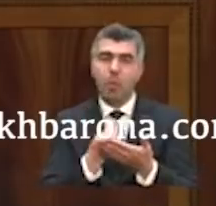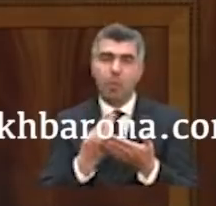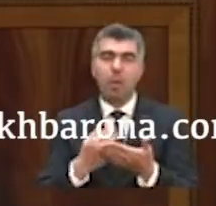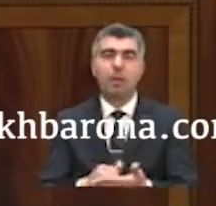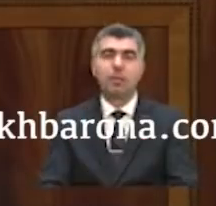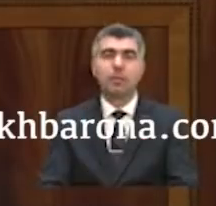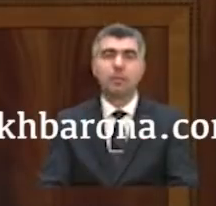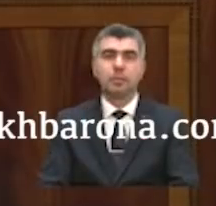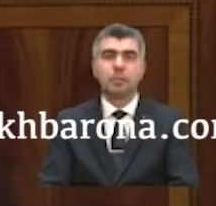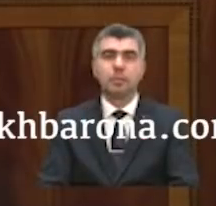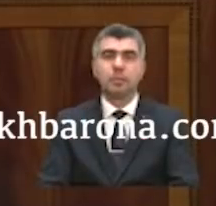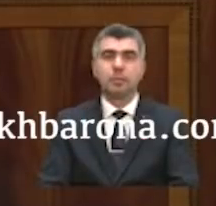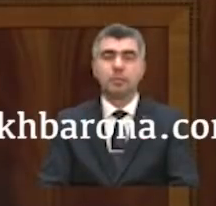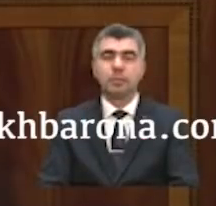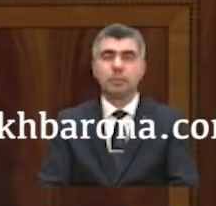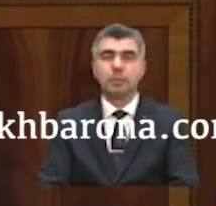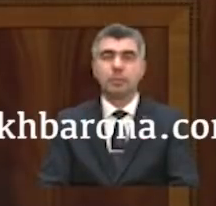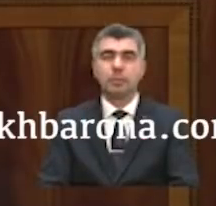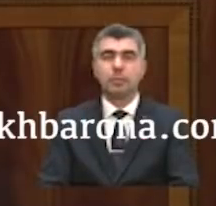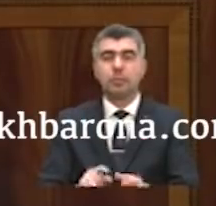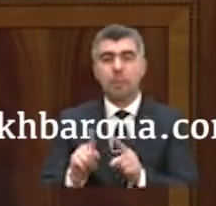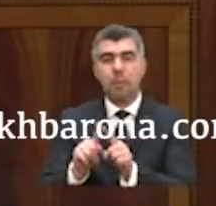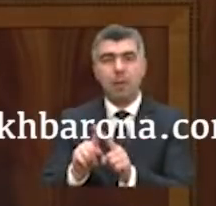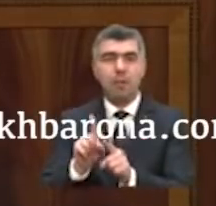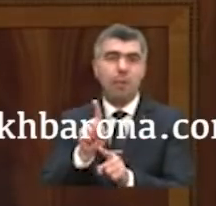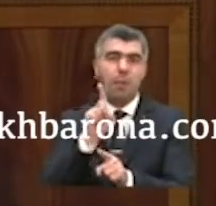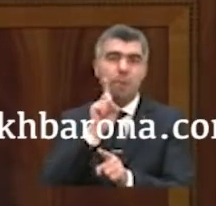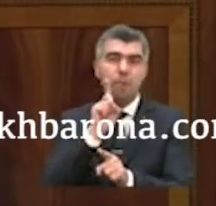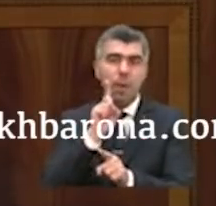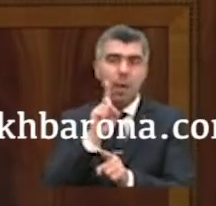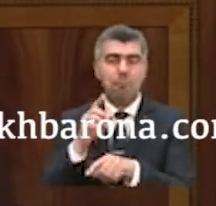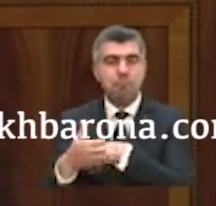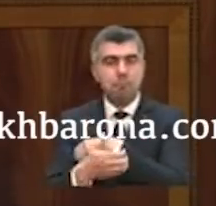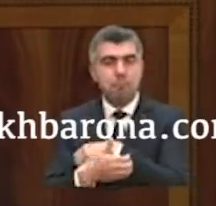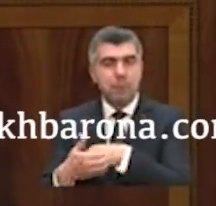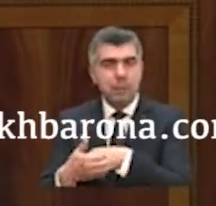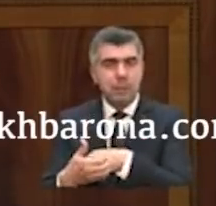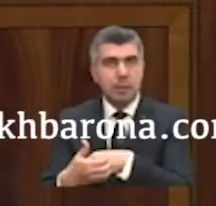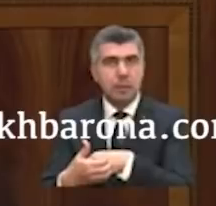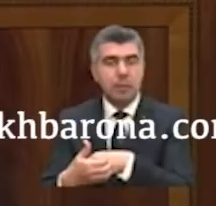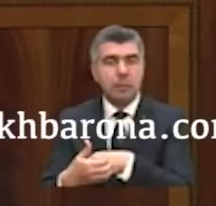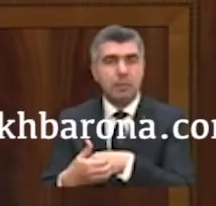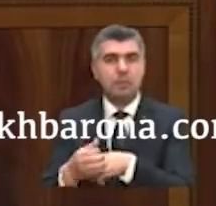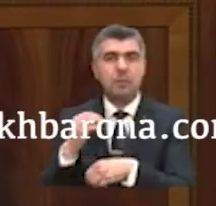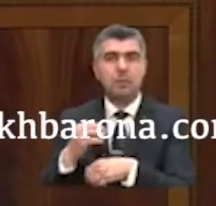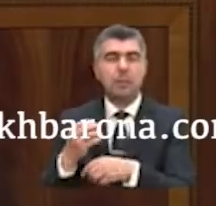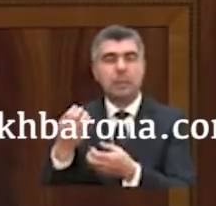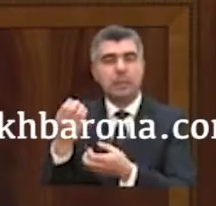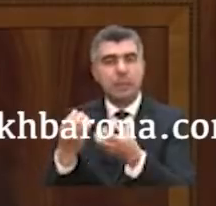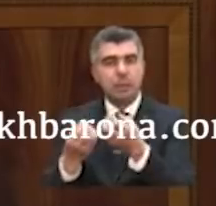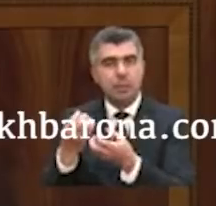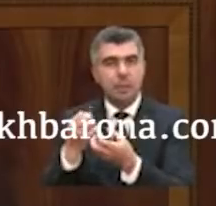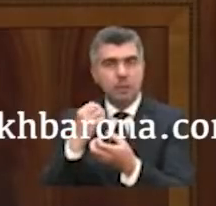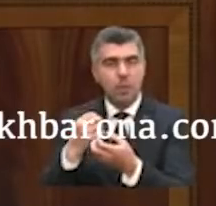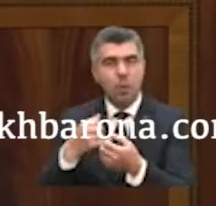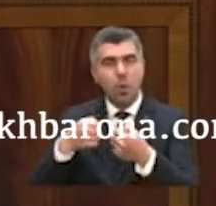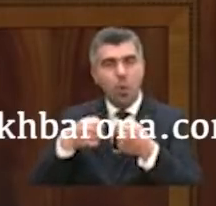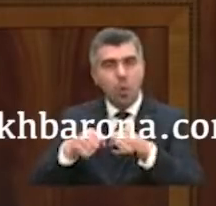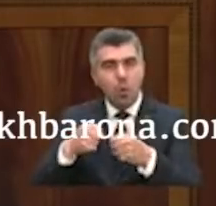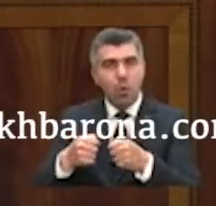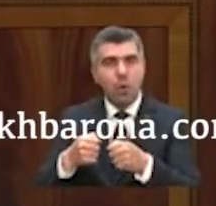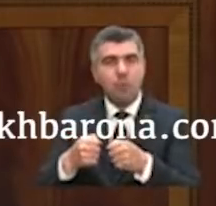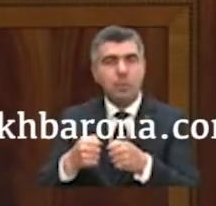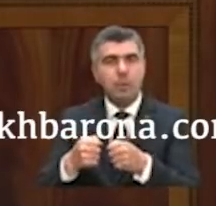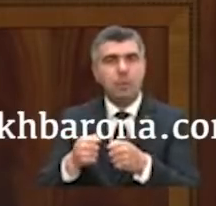انا المراه مسكينه ضعيفه خصها كيفاش تطيب، ولا خصها الخبز، ولا خصنا